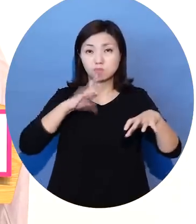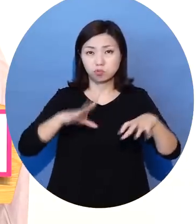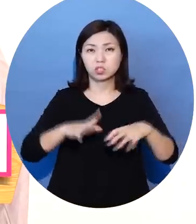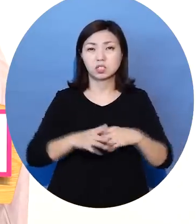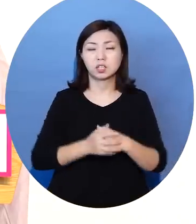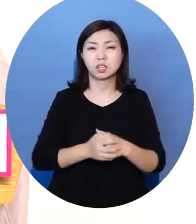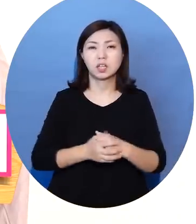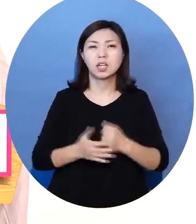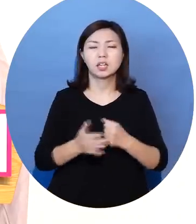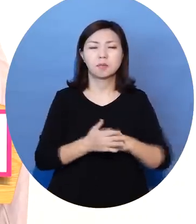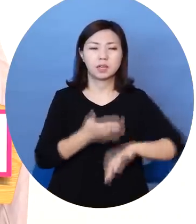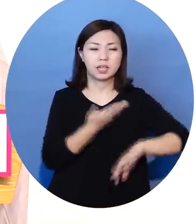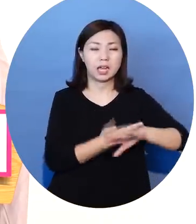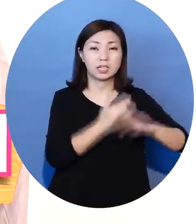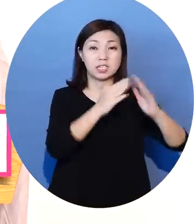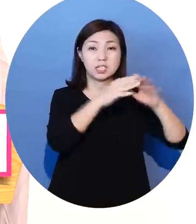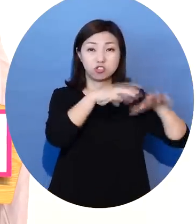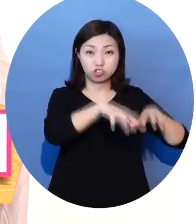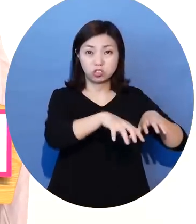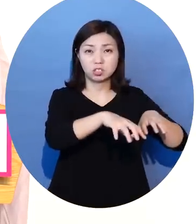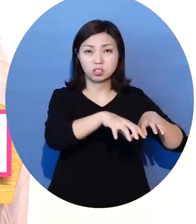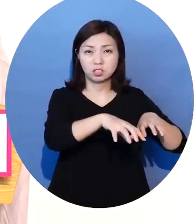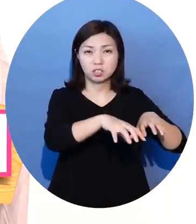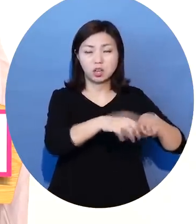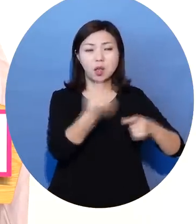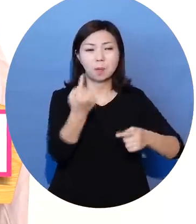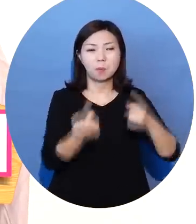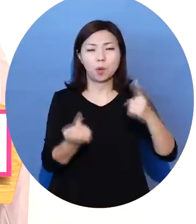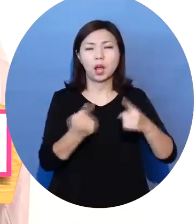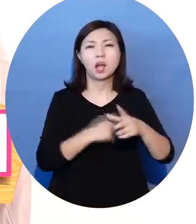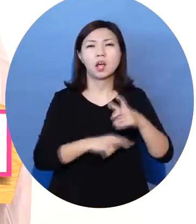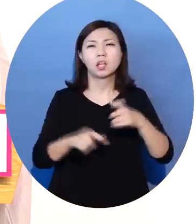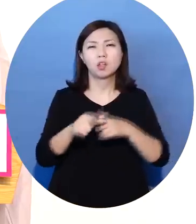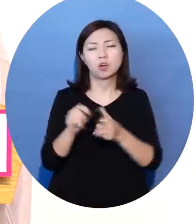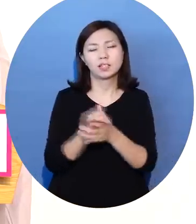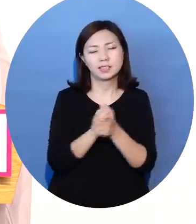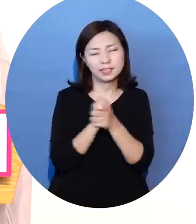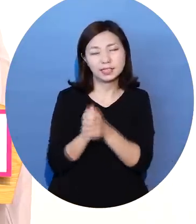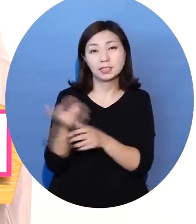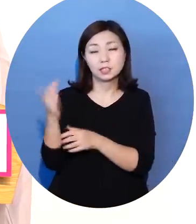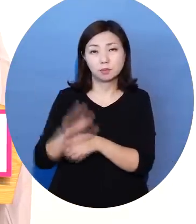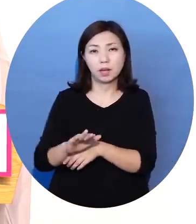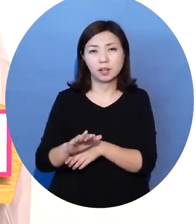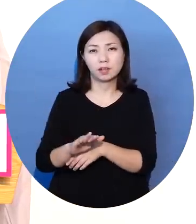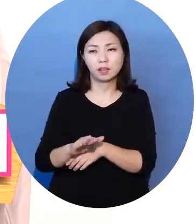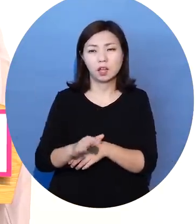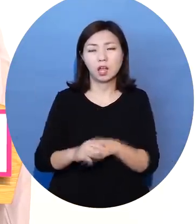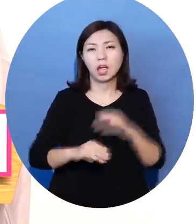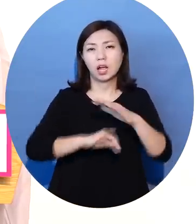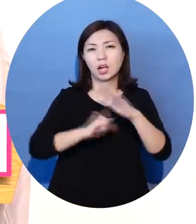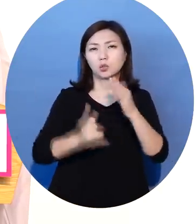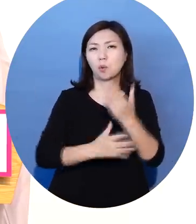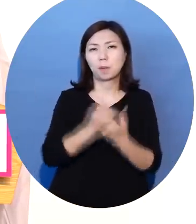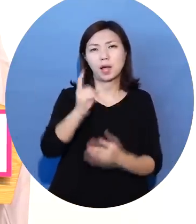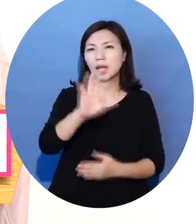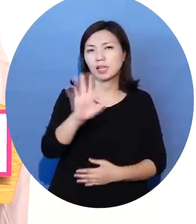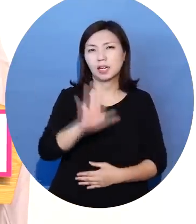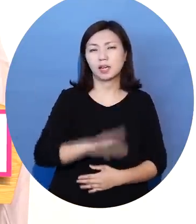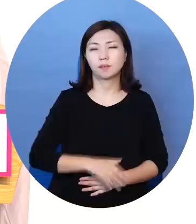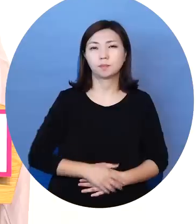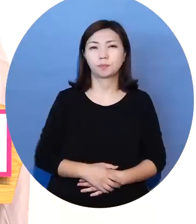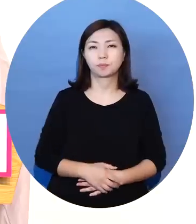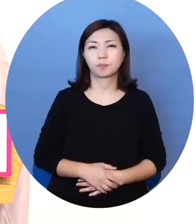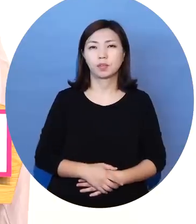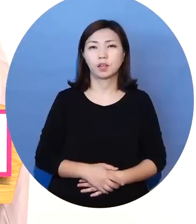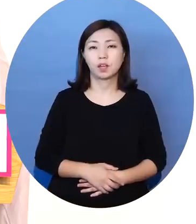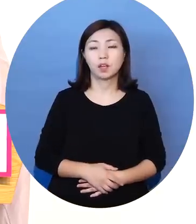더 관계가 좋아야 되지만 이것을 한 가족이라고 생각하면 안 돼. 그러면 자기는 이제 자기 짝을